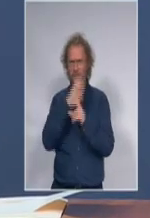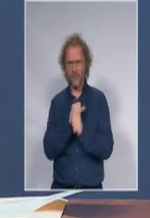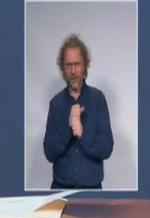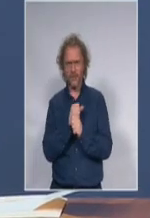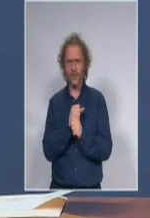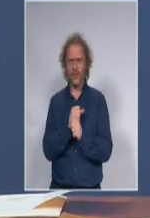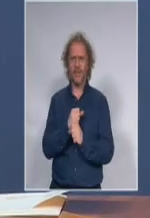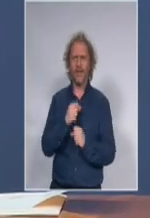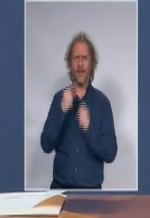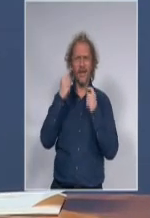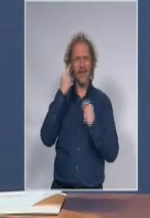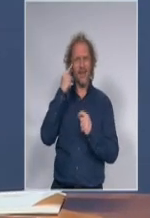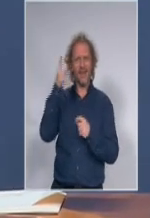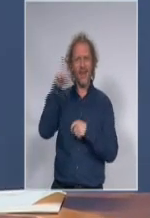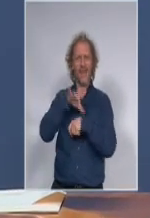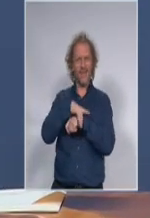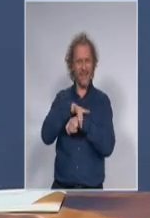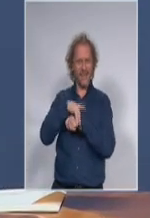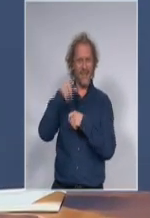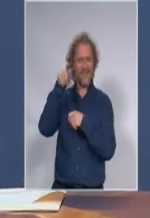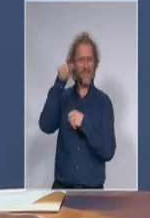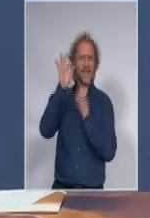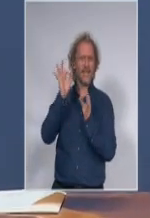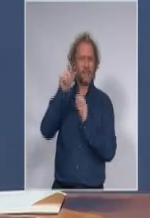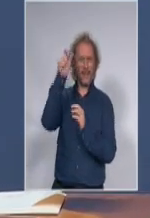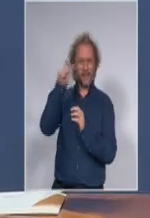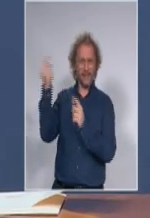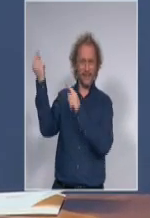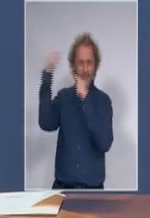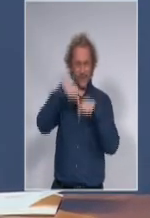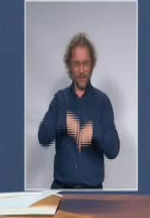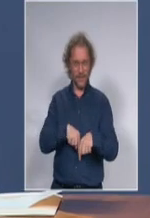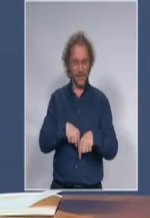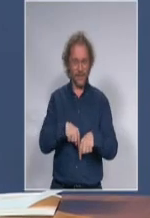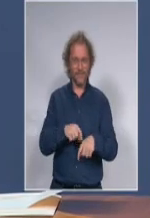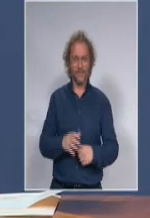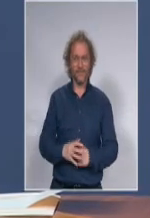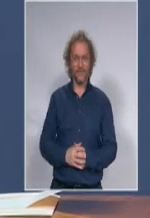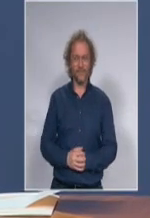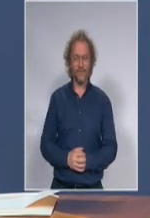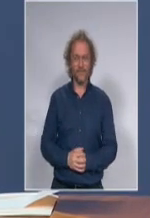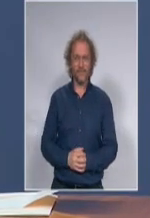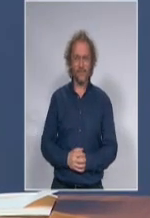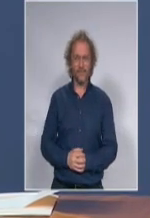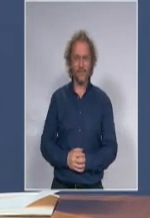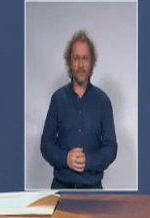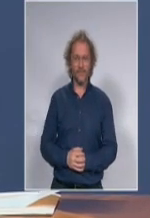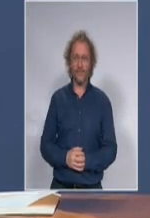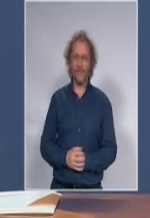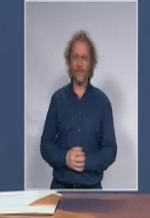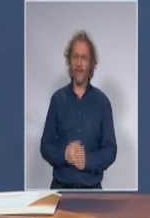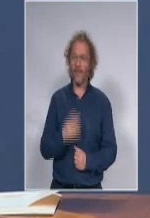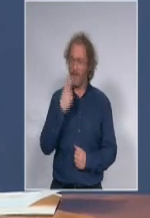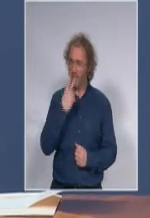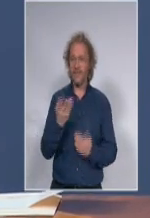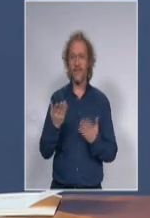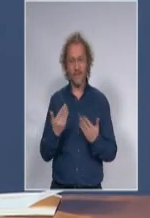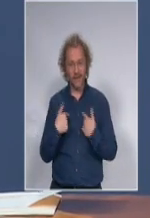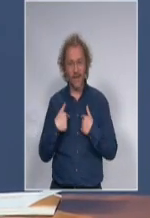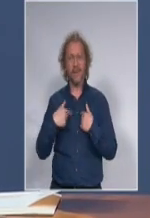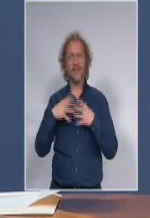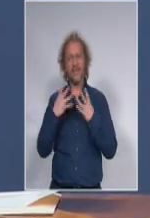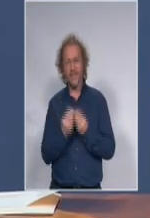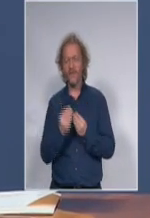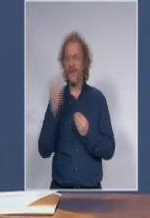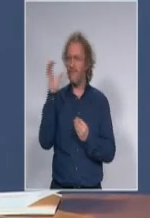našu zemlju, našim avionom. Jer sad, kao što vidite, organizujemo sve vladine i državne avione.